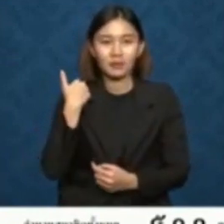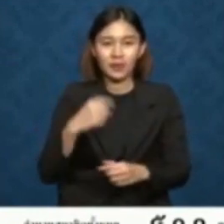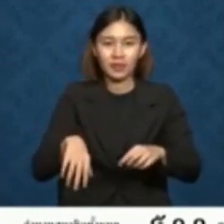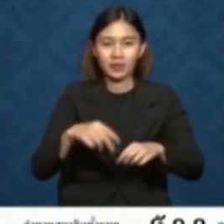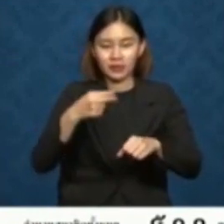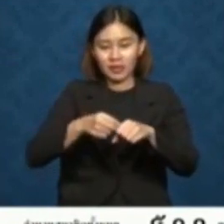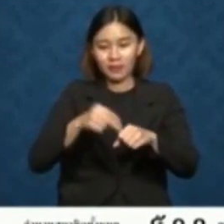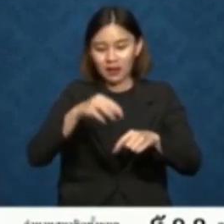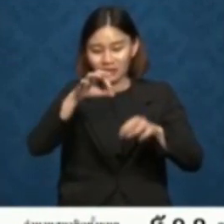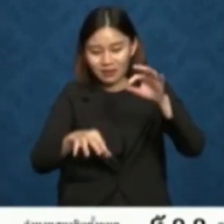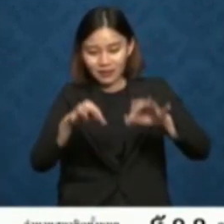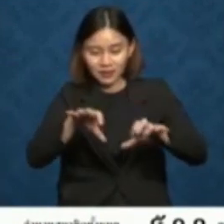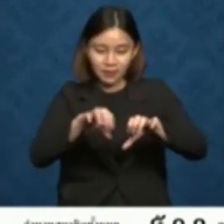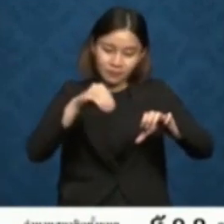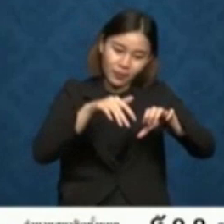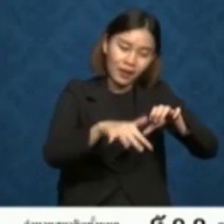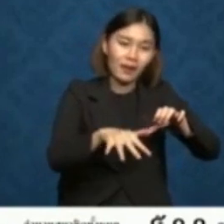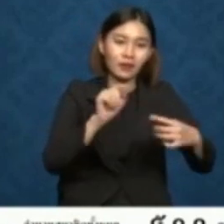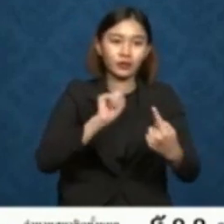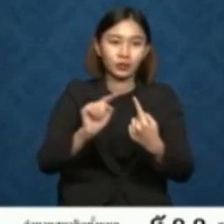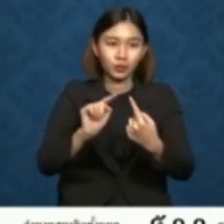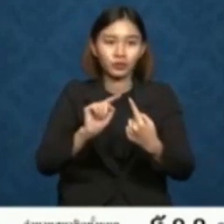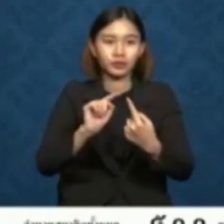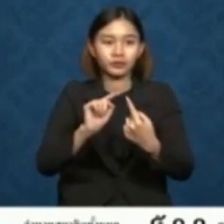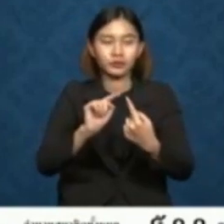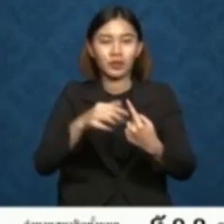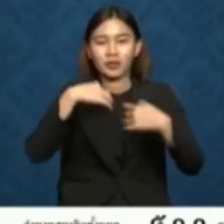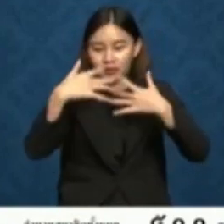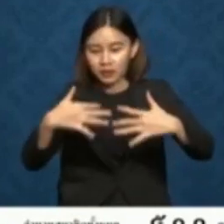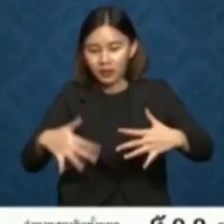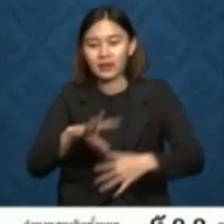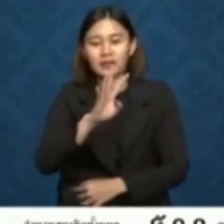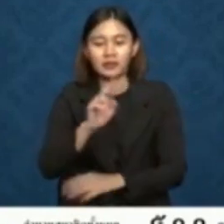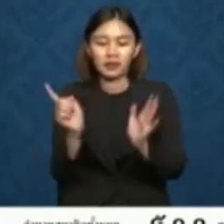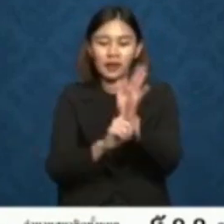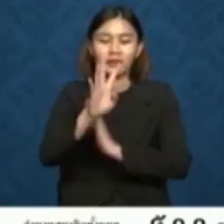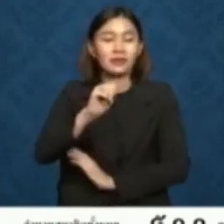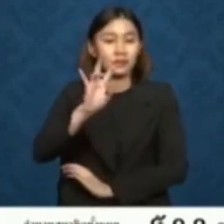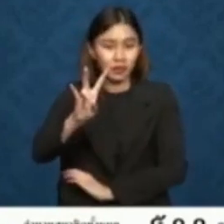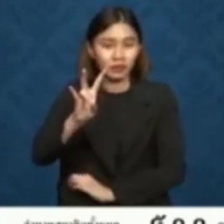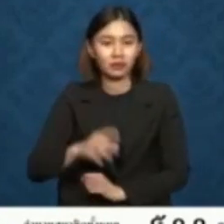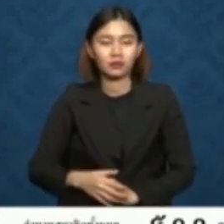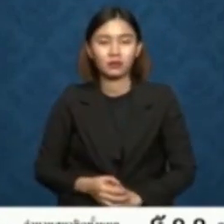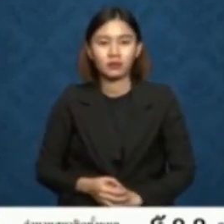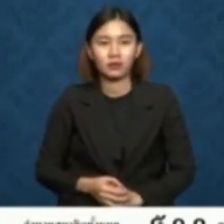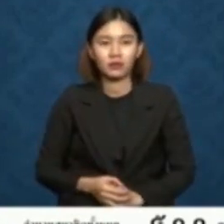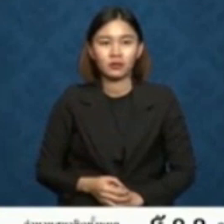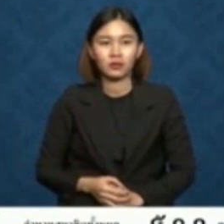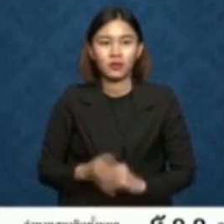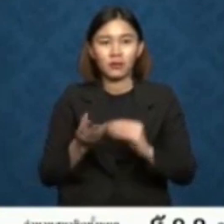เกตครับท่านประธานมีการพบน้ำมันรั่วเนี่ยของลงไปสู่ในทะเลนะครับถึง47ครั้